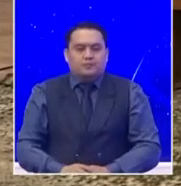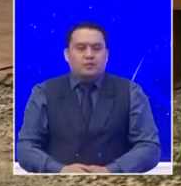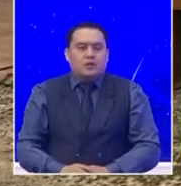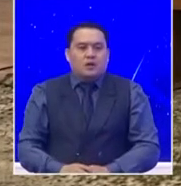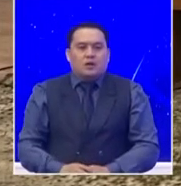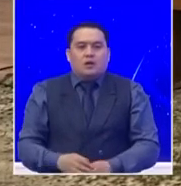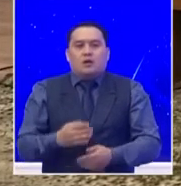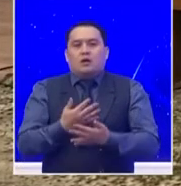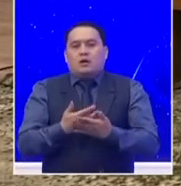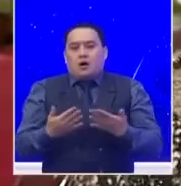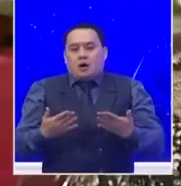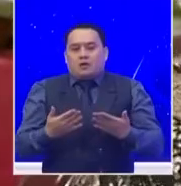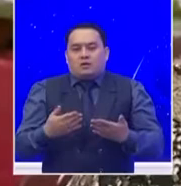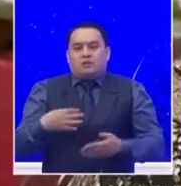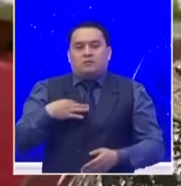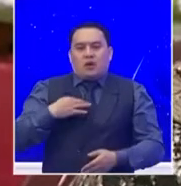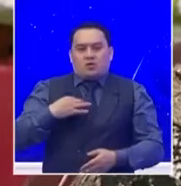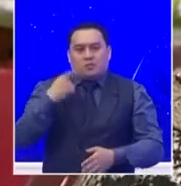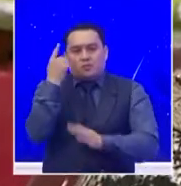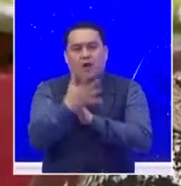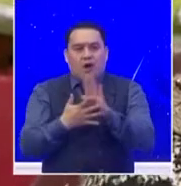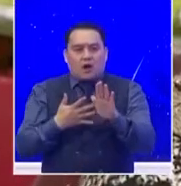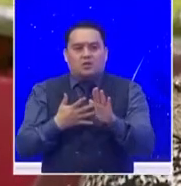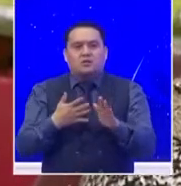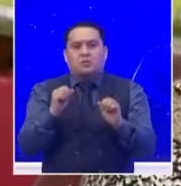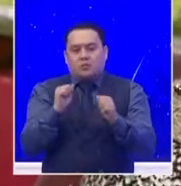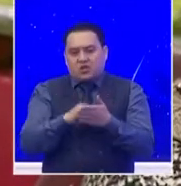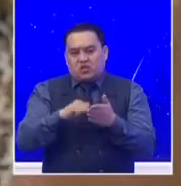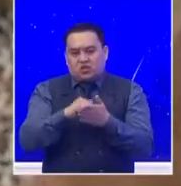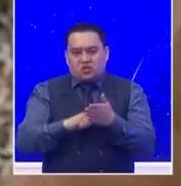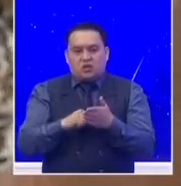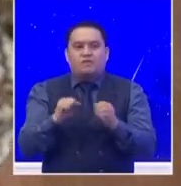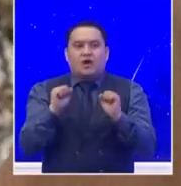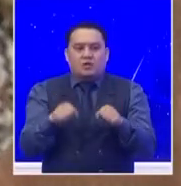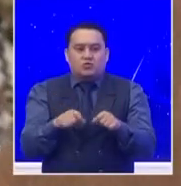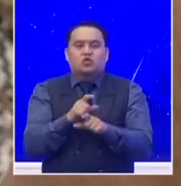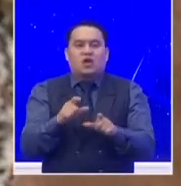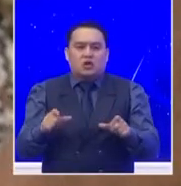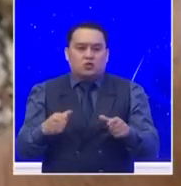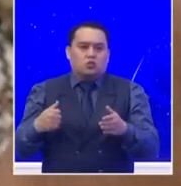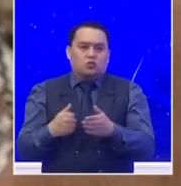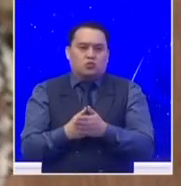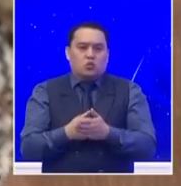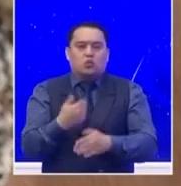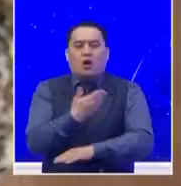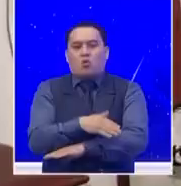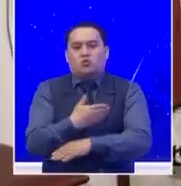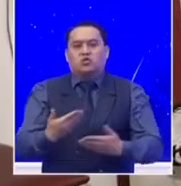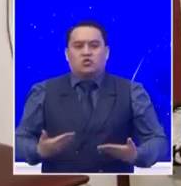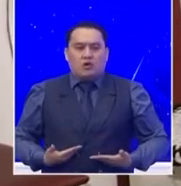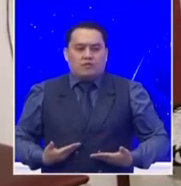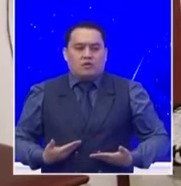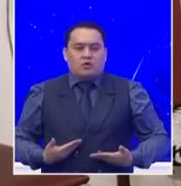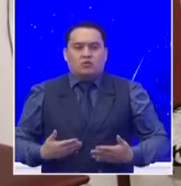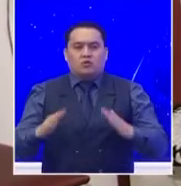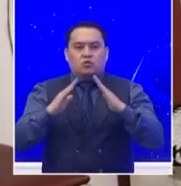относится по-разному. Одни брезгливо, другие понимают, что есть субъективные причины, которые вынуждают человека доживать свой век на улице. У одного сгорел